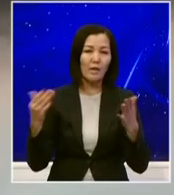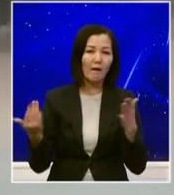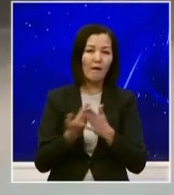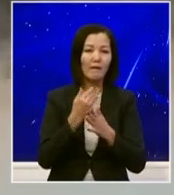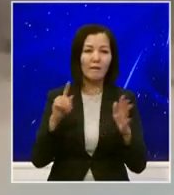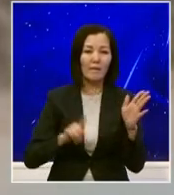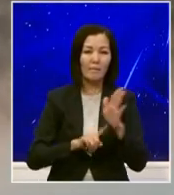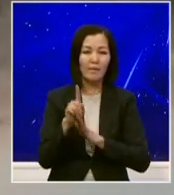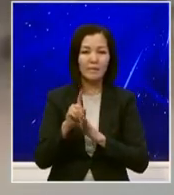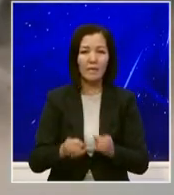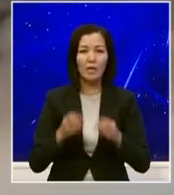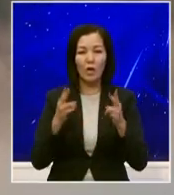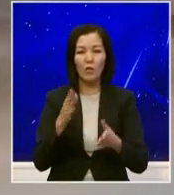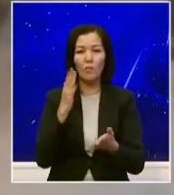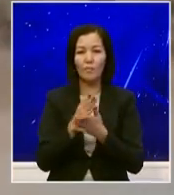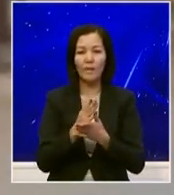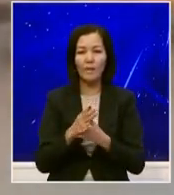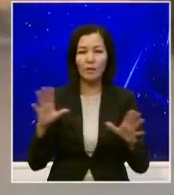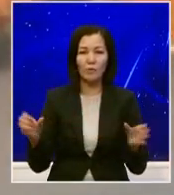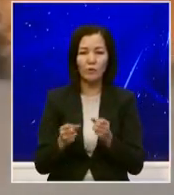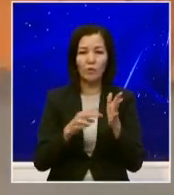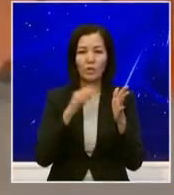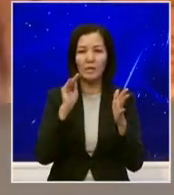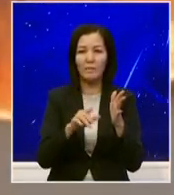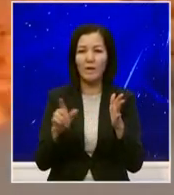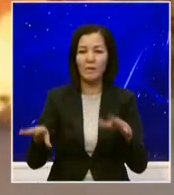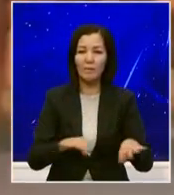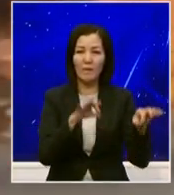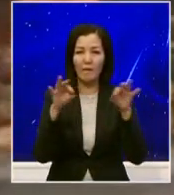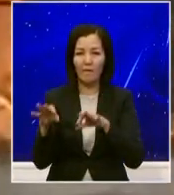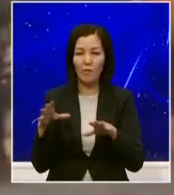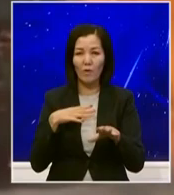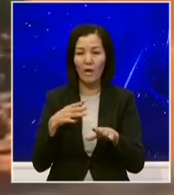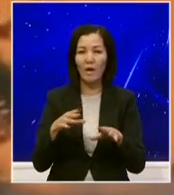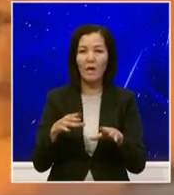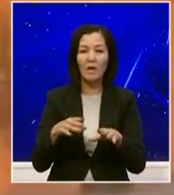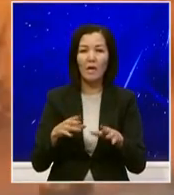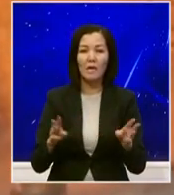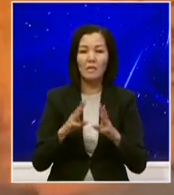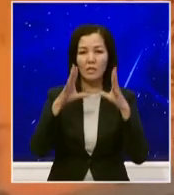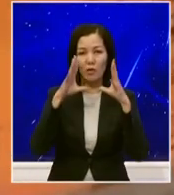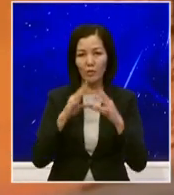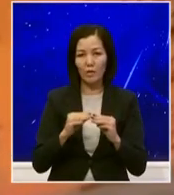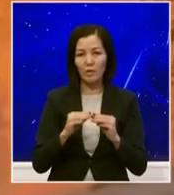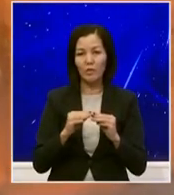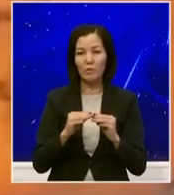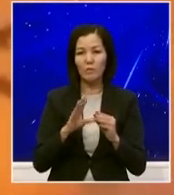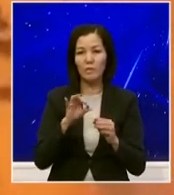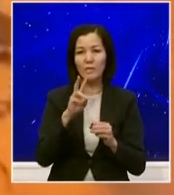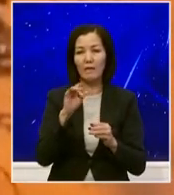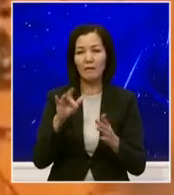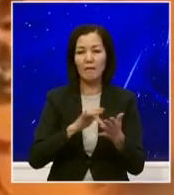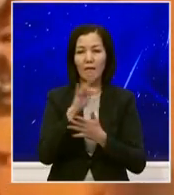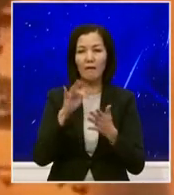аймақ тұрғындарына қауіп төндіруде. Құтқарушылар 7000-нан астам адамды эвакуацияланды. Мамандар қызыл жалынды ауыздықтау үшін Санта Ана